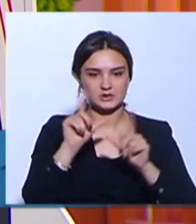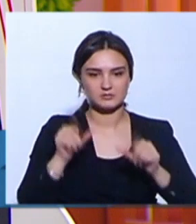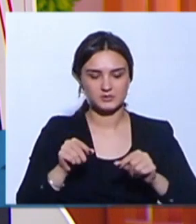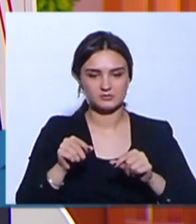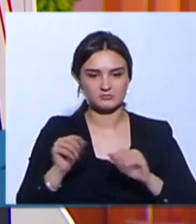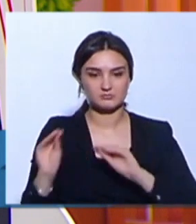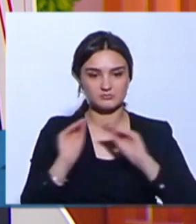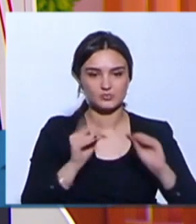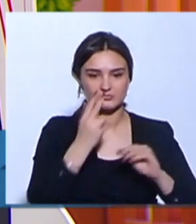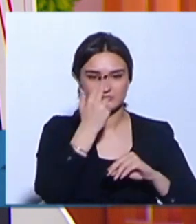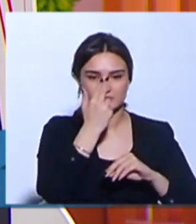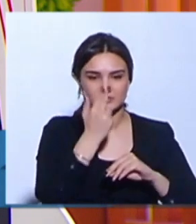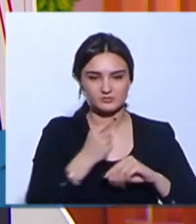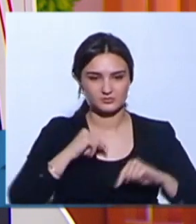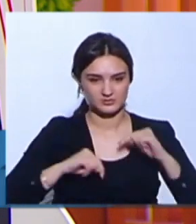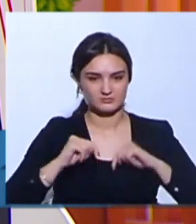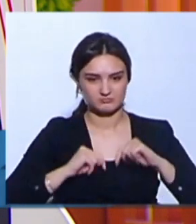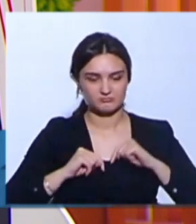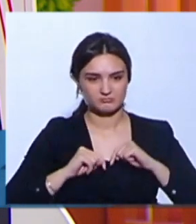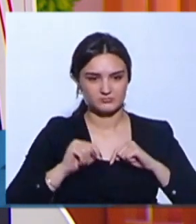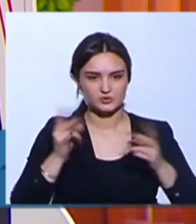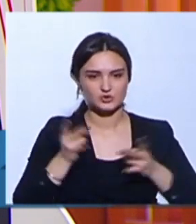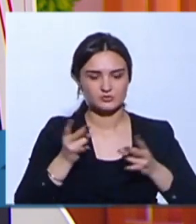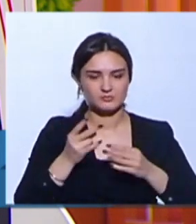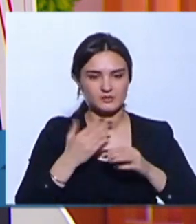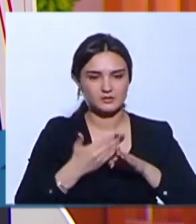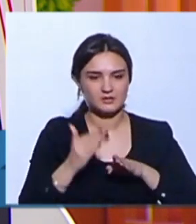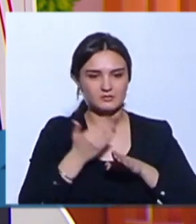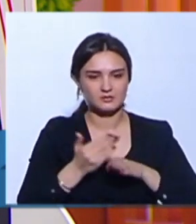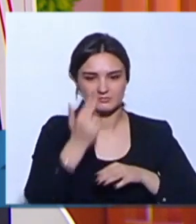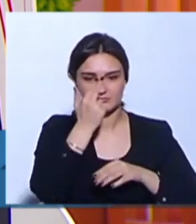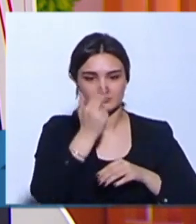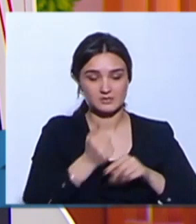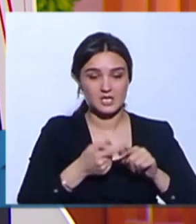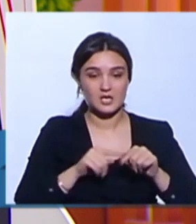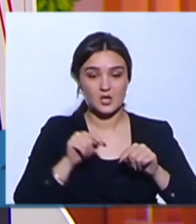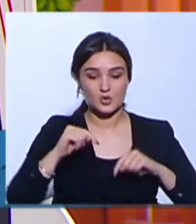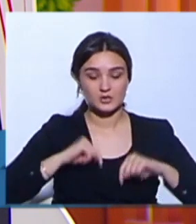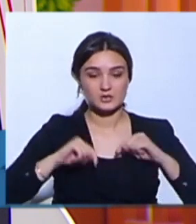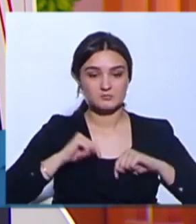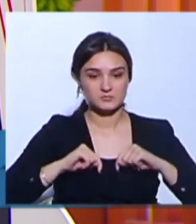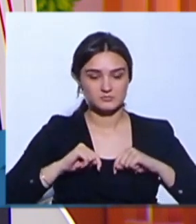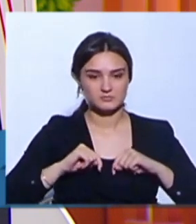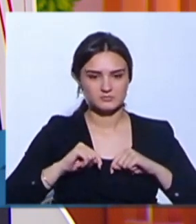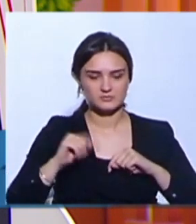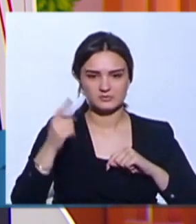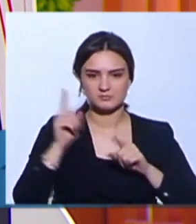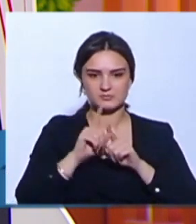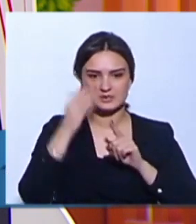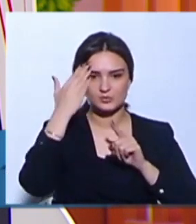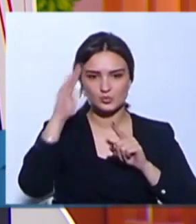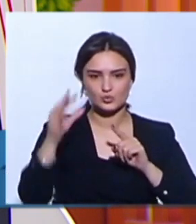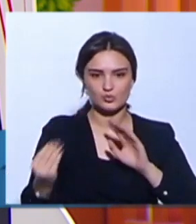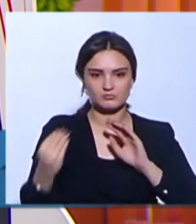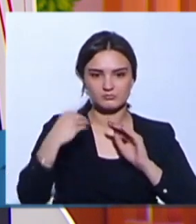თირკმელი შეითვისოს, მას ჭირდება ადაპტაცია. და ამ პროცესში ორგანიზმა უცხო